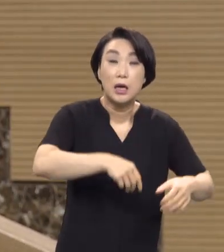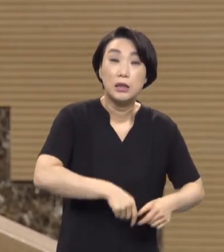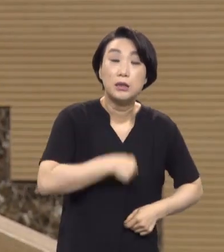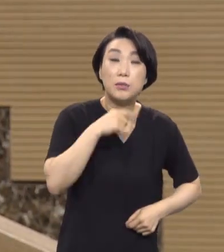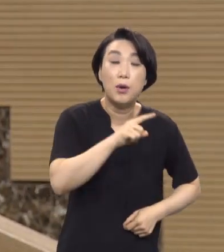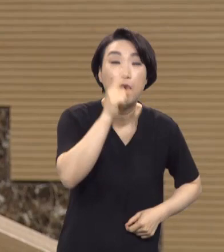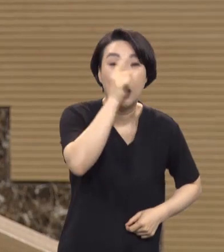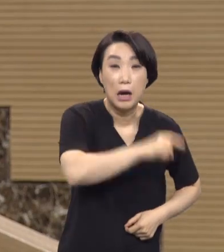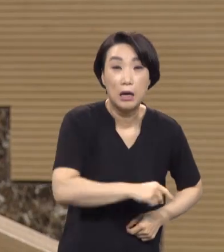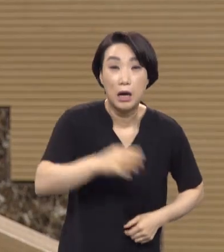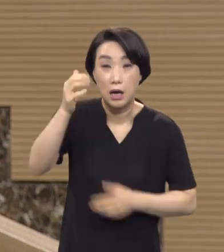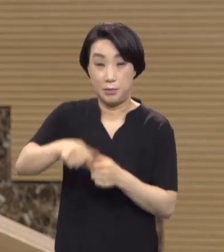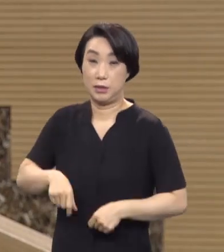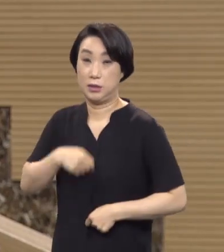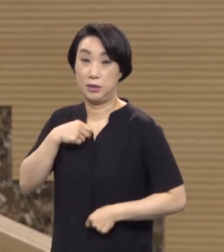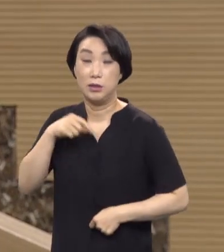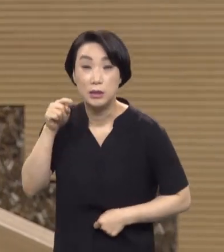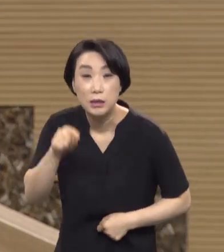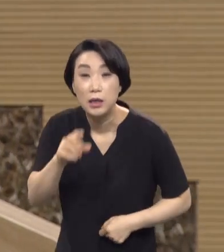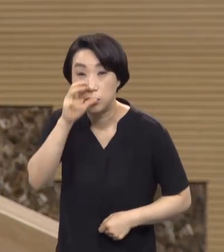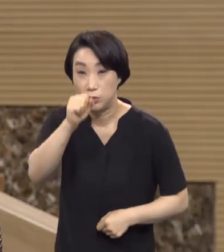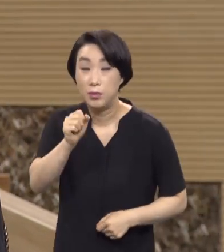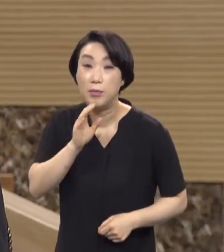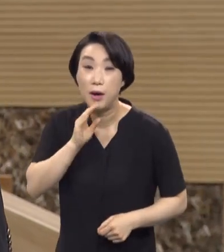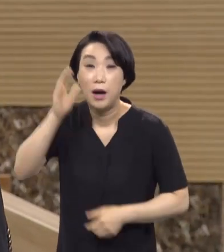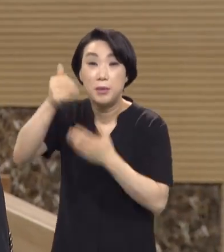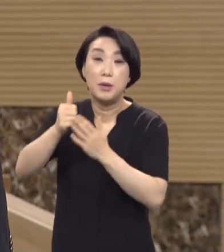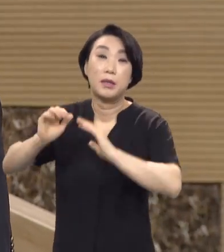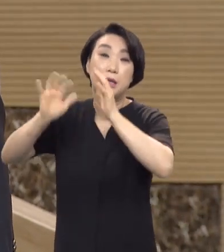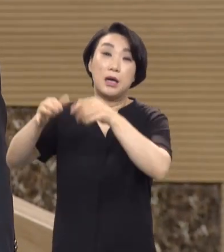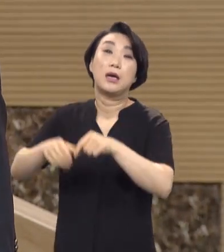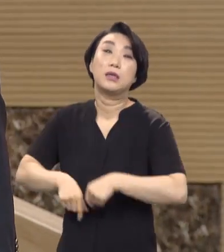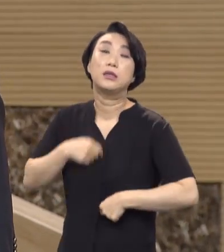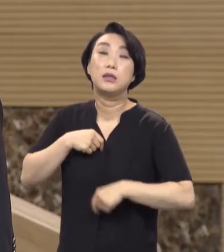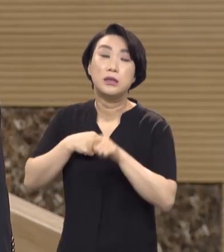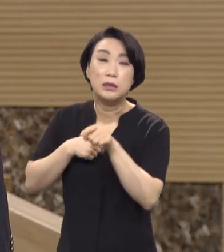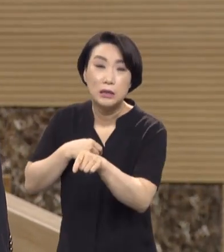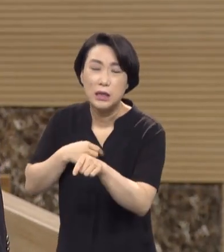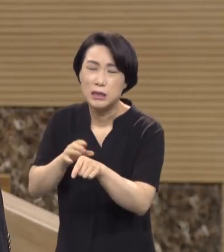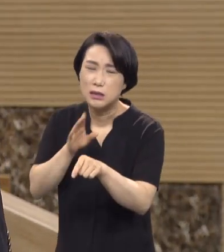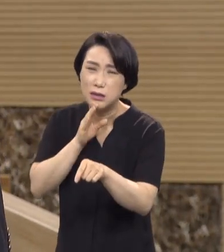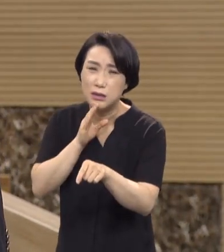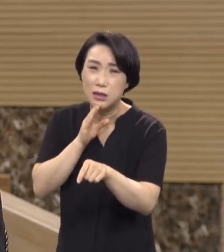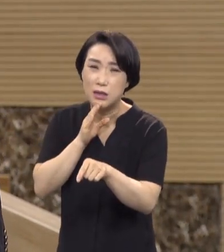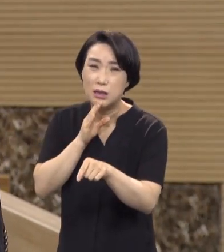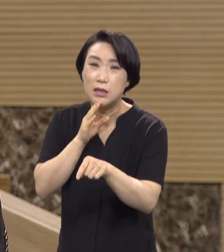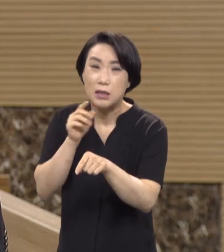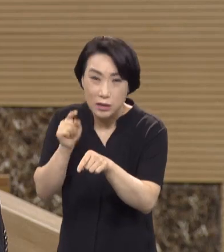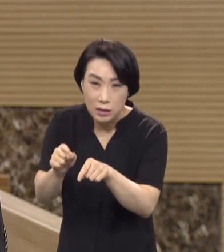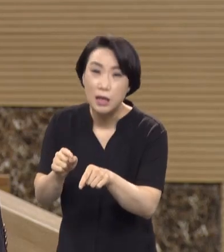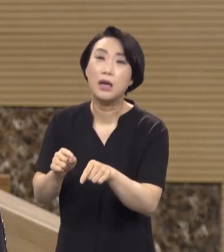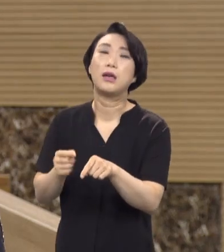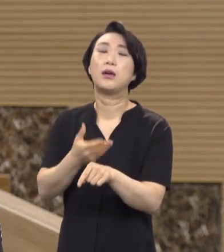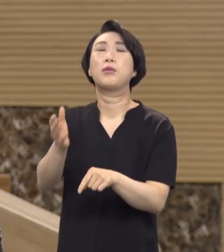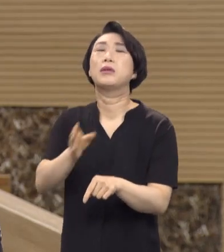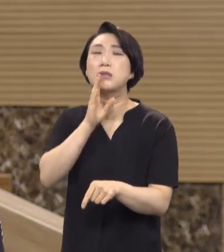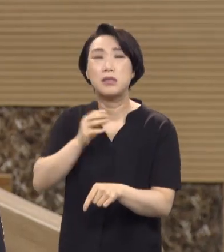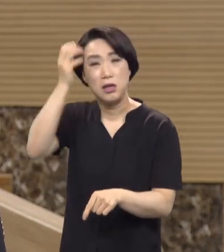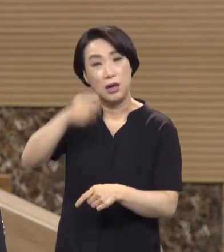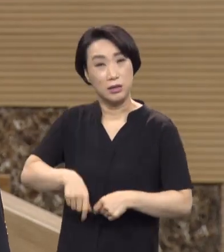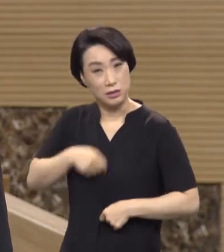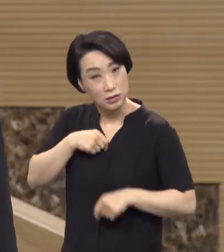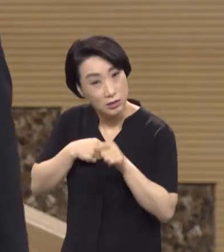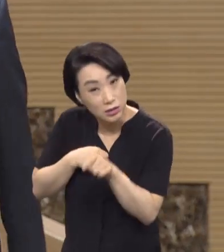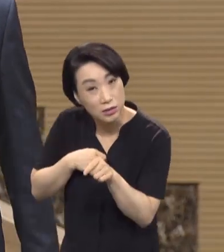악이요, 하나님의 의인은, 하나님 나라의 의인은 정말로 우리 잘 들어야 합니다. 진짜 신령한 의이다 이